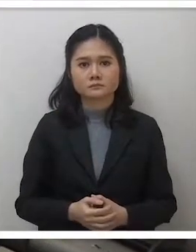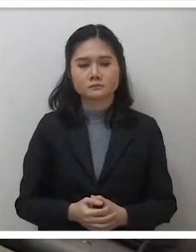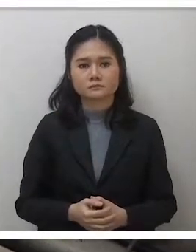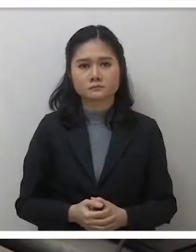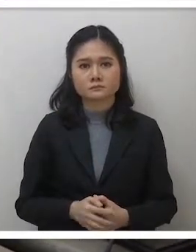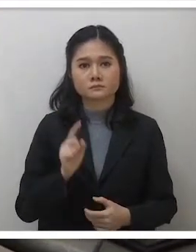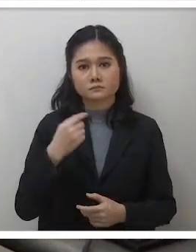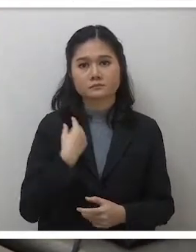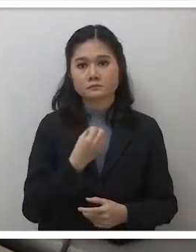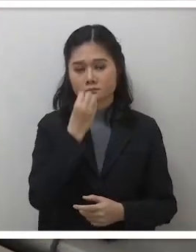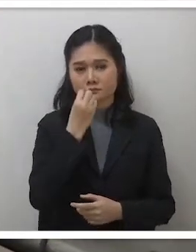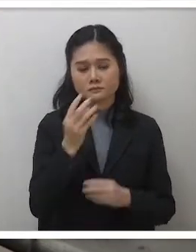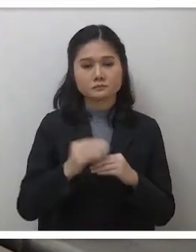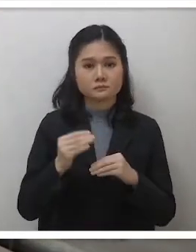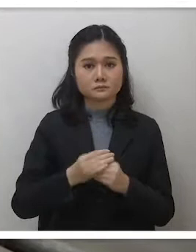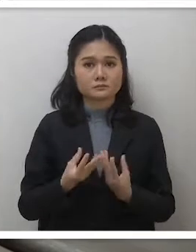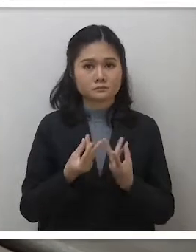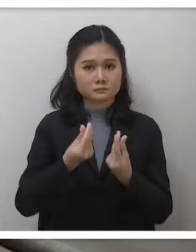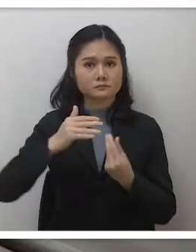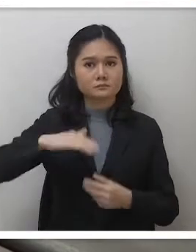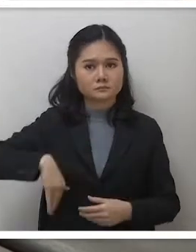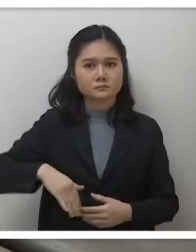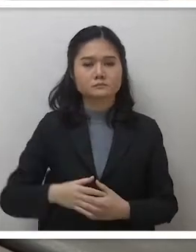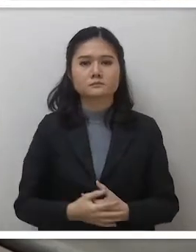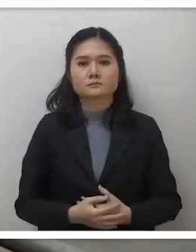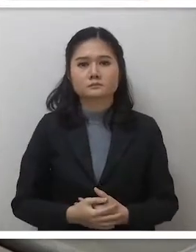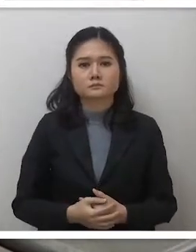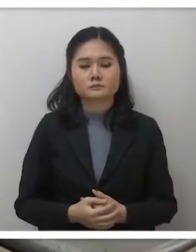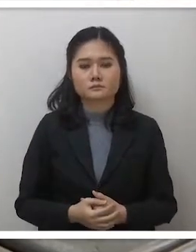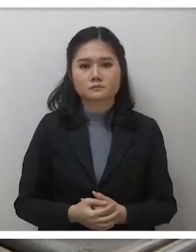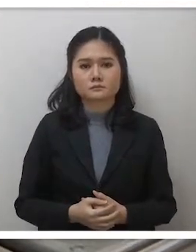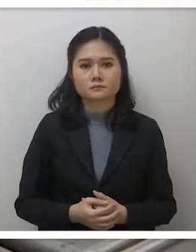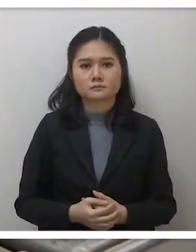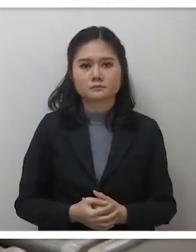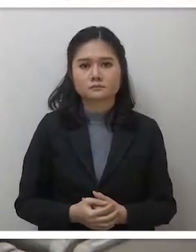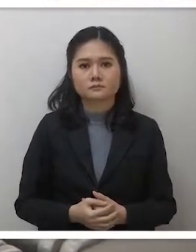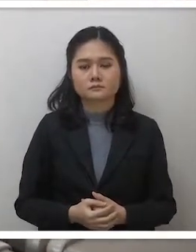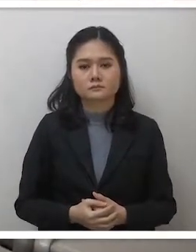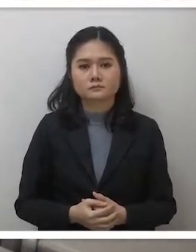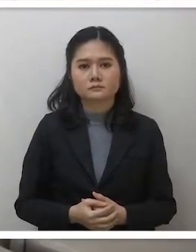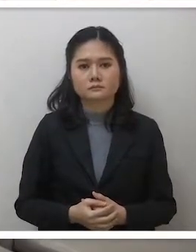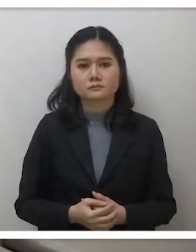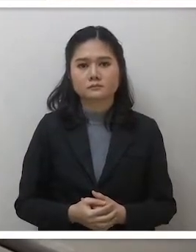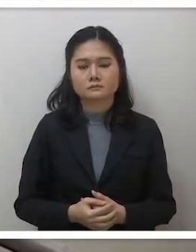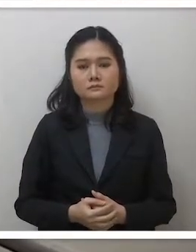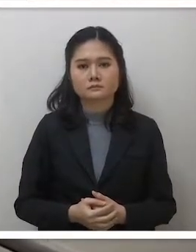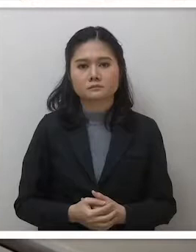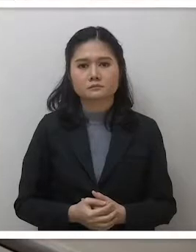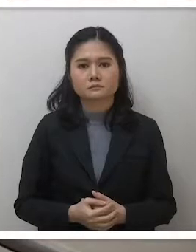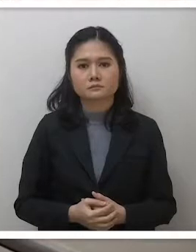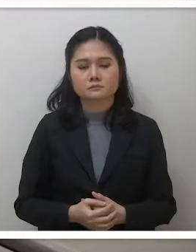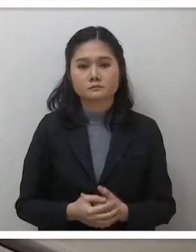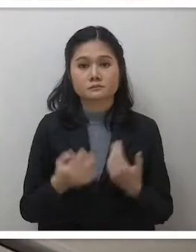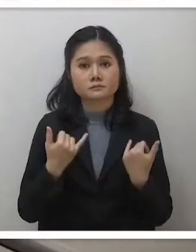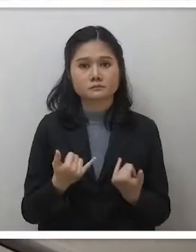จริงต้องมีลายดอกเดี๋ยวค่อยมาใส่ทีหลังก็ได้เอาละครับคราวนี้